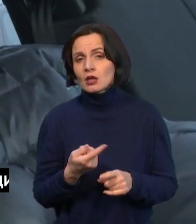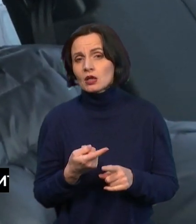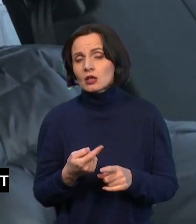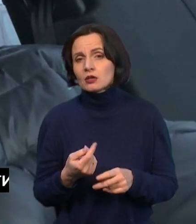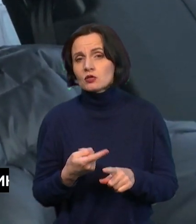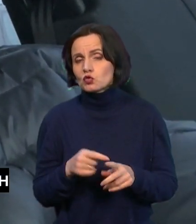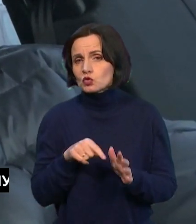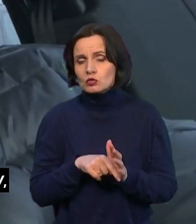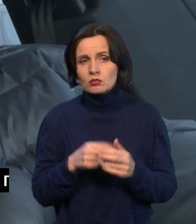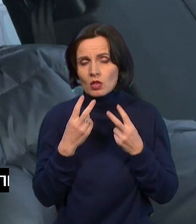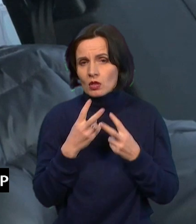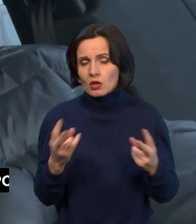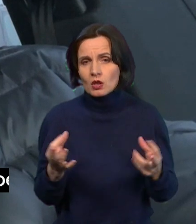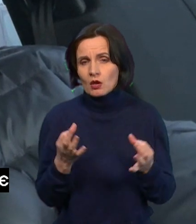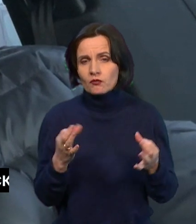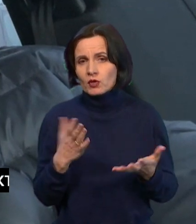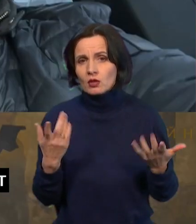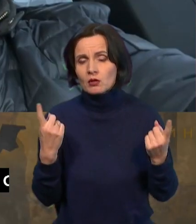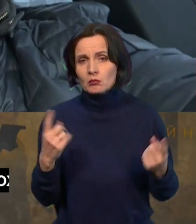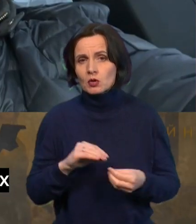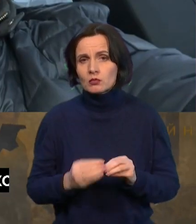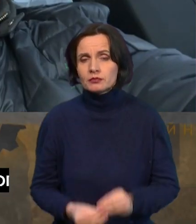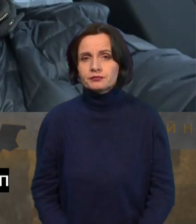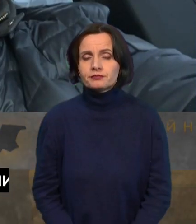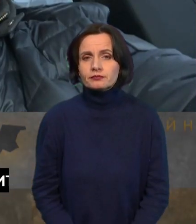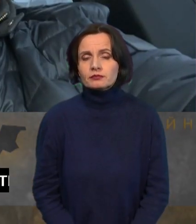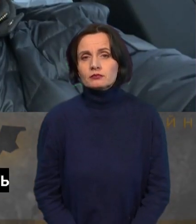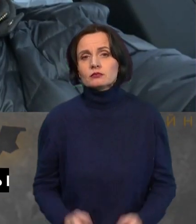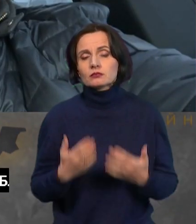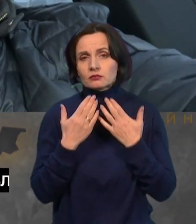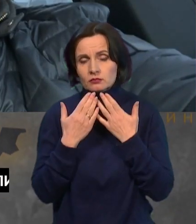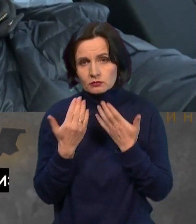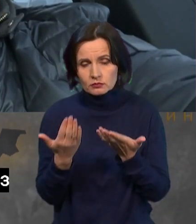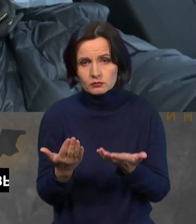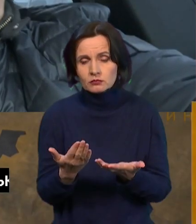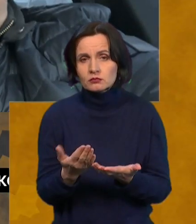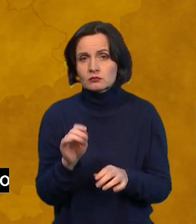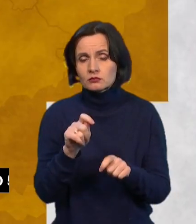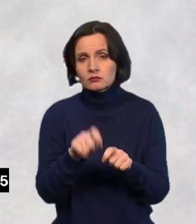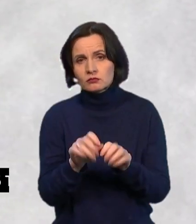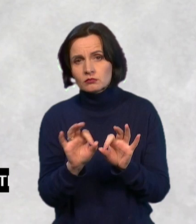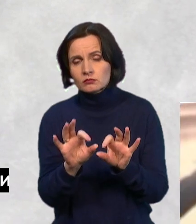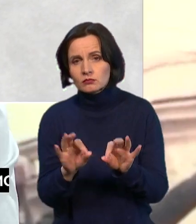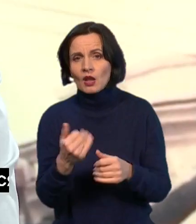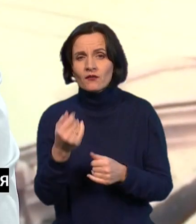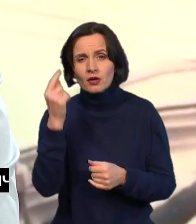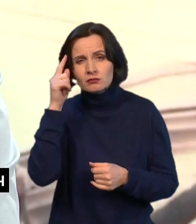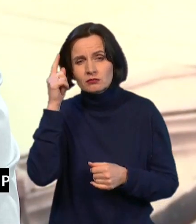також я не бачу якихось суттєвих проблем. Що ж, пане Олеже, дякуємо вам за аналітику, за ваші прогнози.